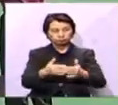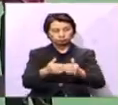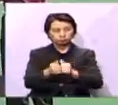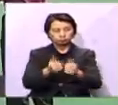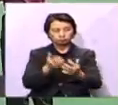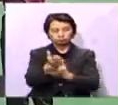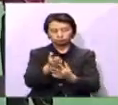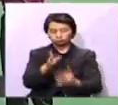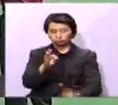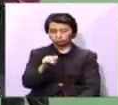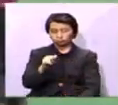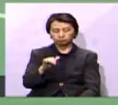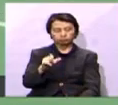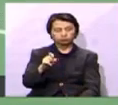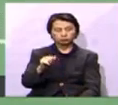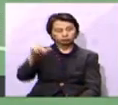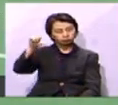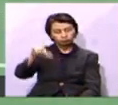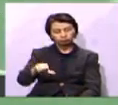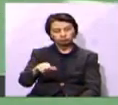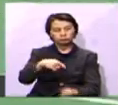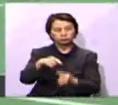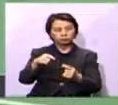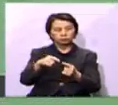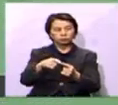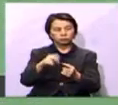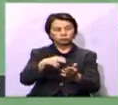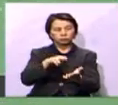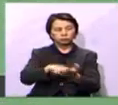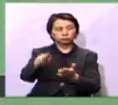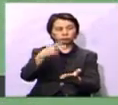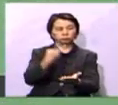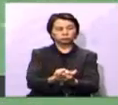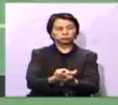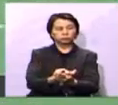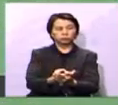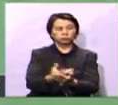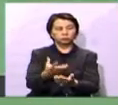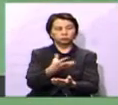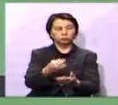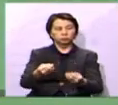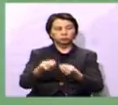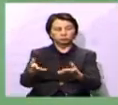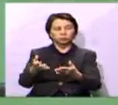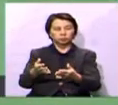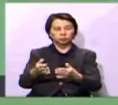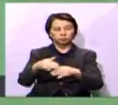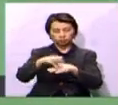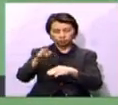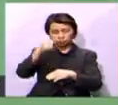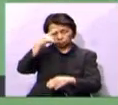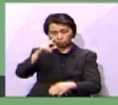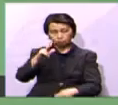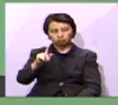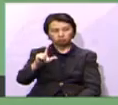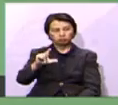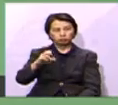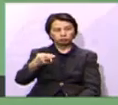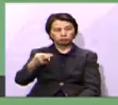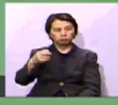menerusi Faizal Sa'ri gagal menyempurnakannya apabila terjatuh sekaligus memberi kelebihan buat